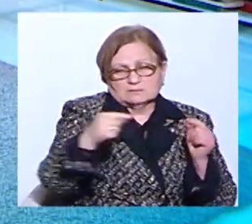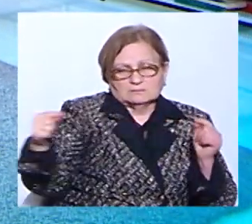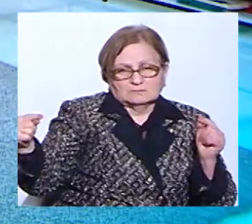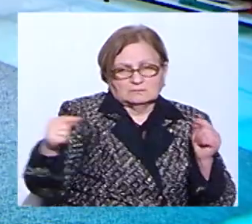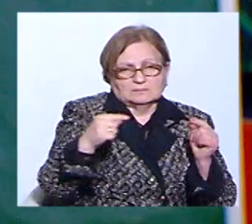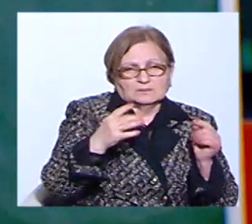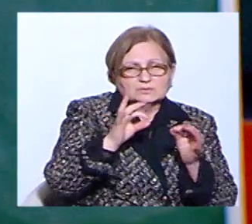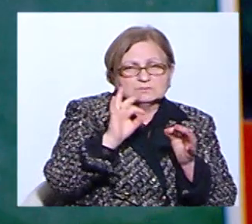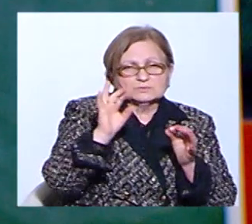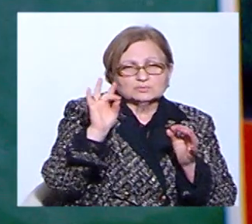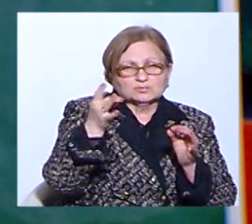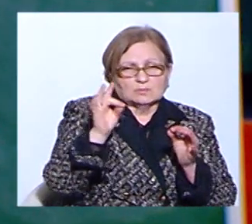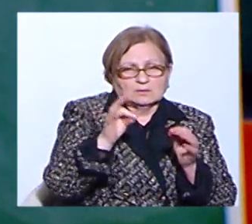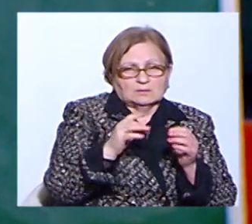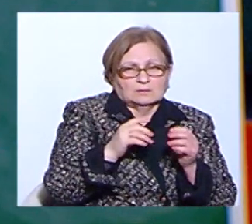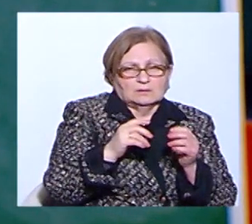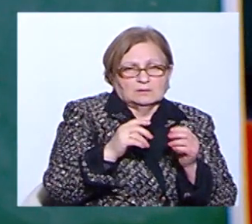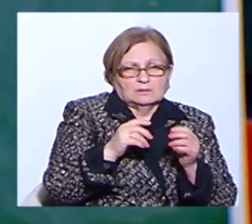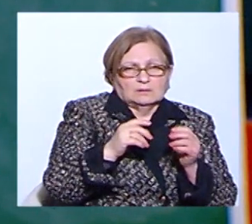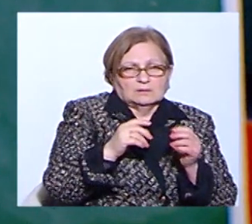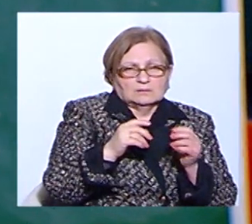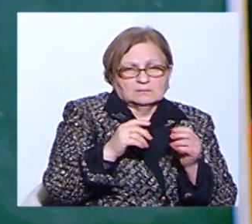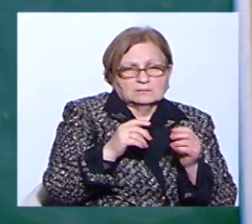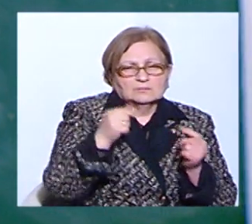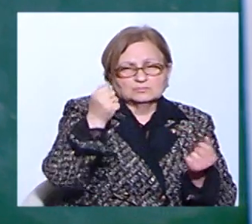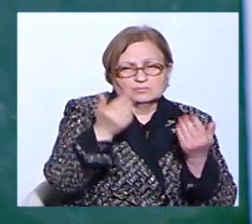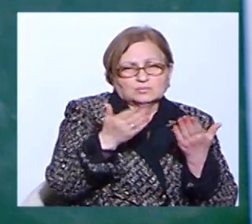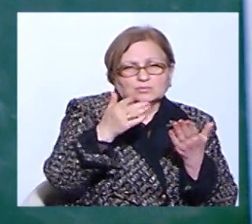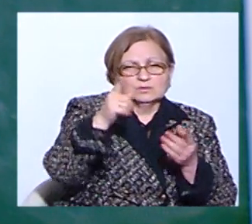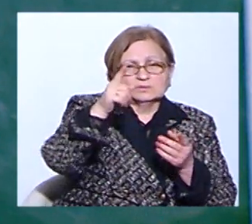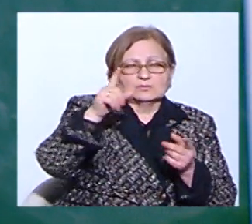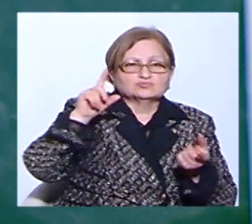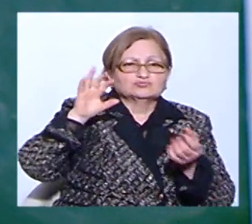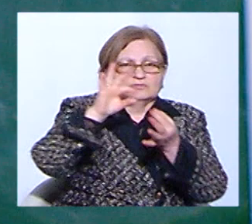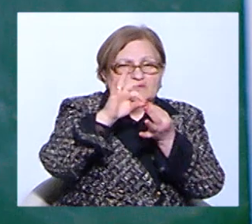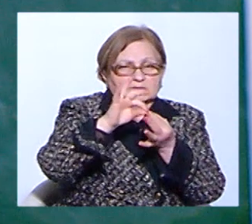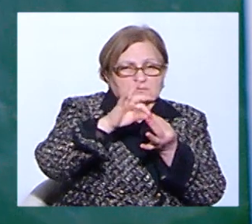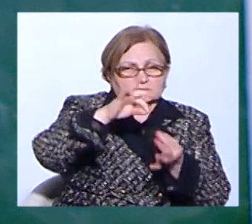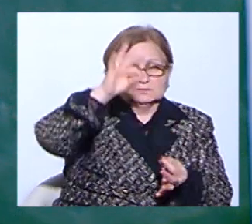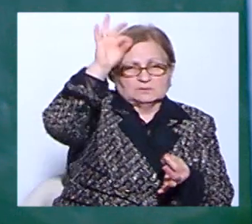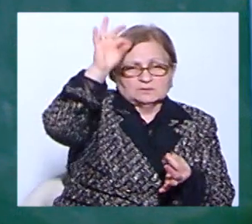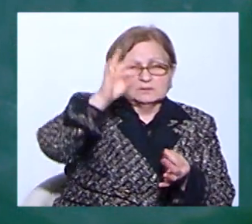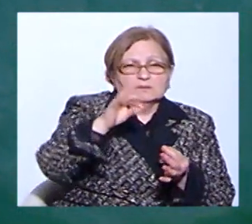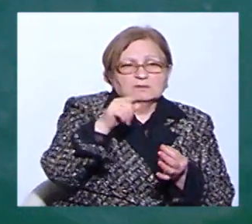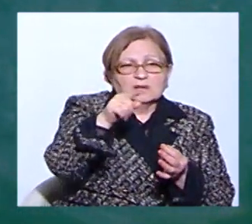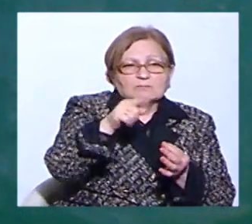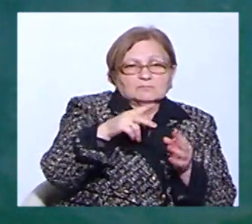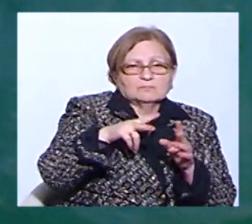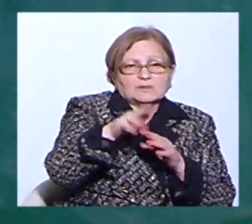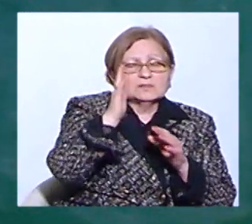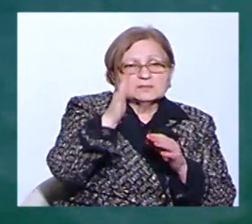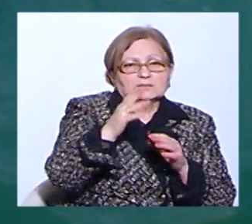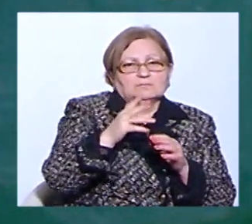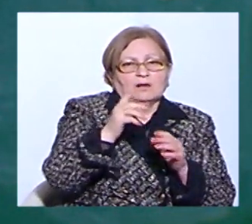ამ კონუსის, მოდი სხვა დიამეტრი ავიღოთ ამისგან განსხვავებული და შესაბამისად შევაერთოთ წვეროსთან, ჩვენ მივიღებთ კვეთას, რომელიც იქნება ყოველთვის